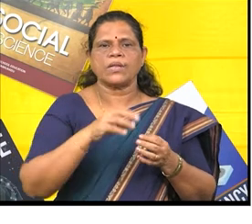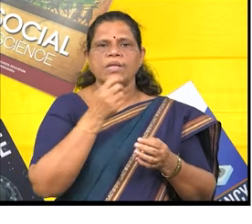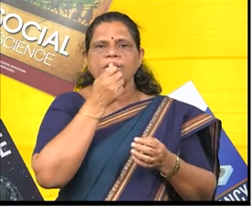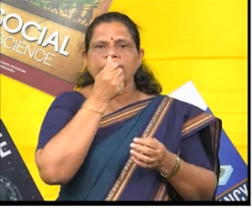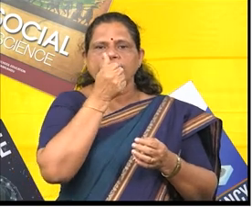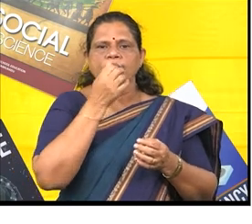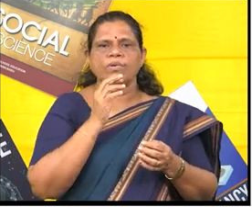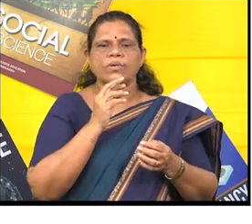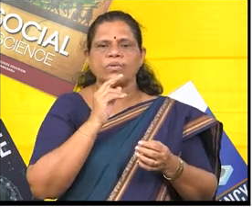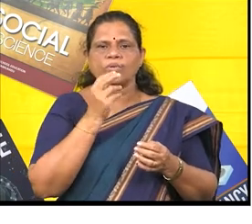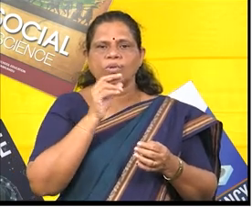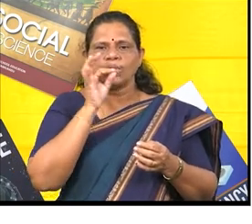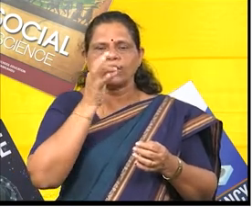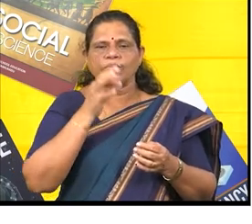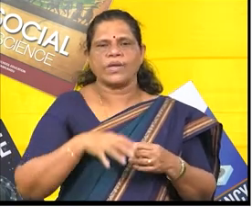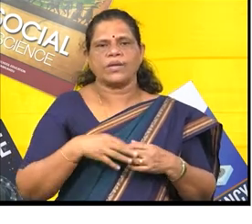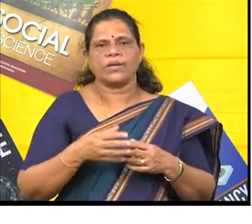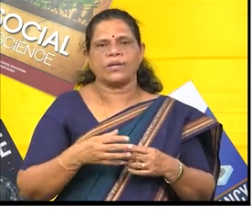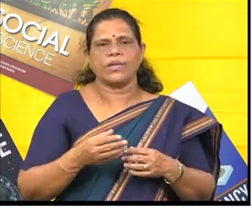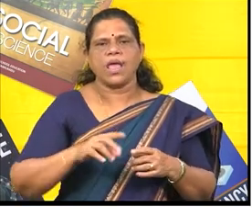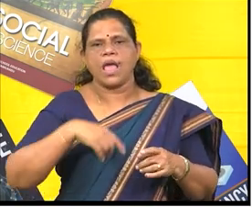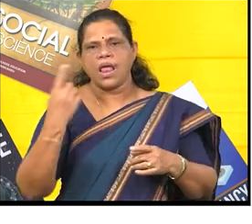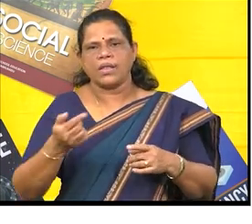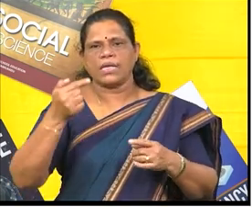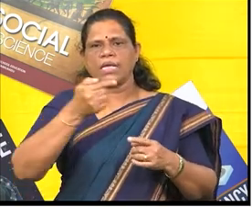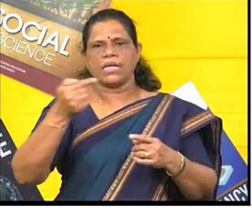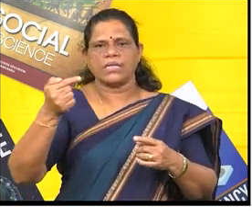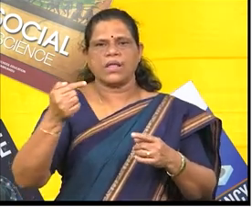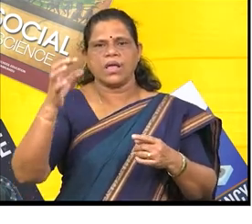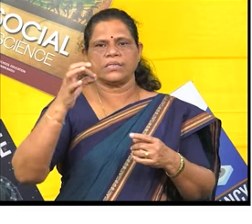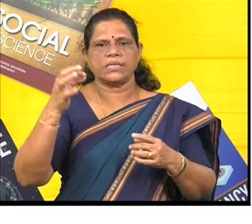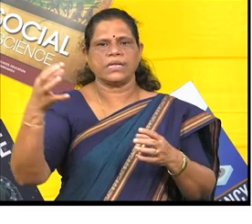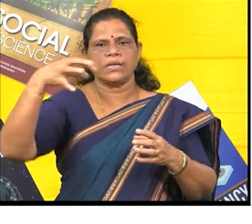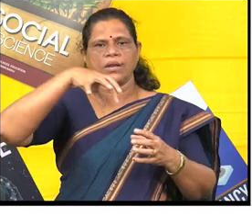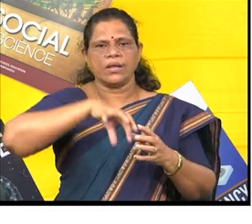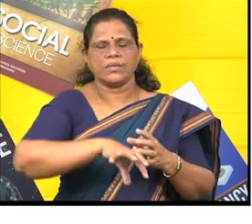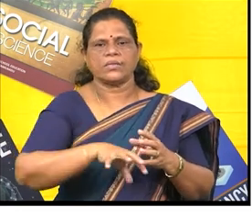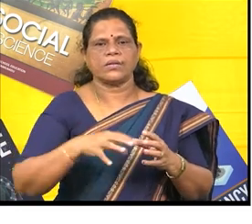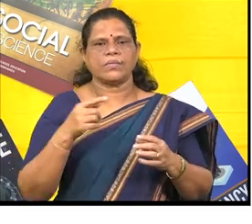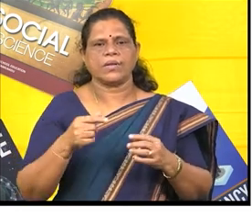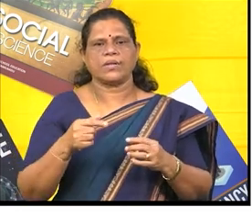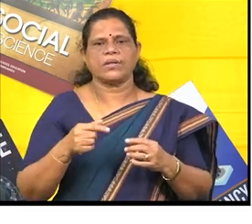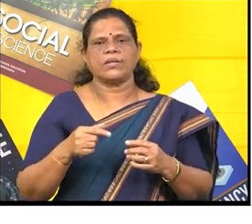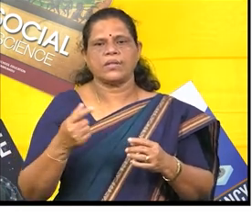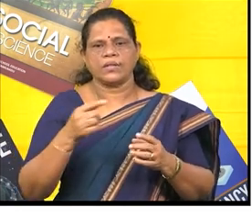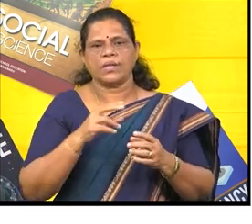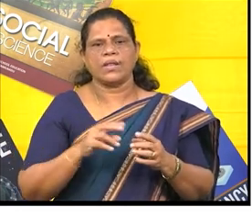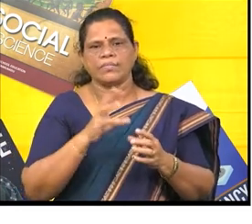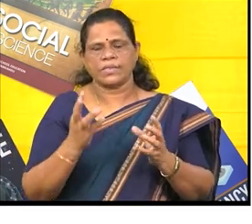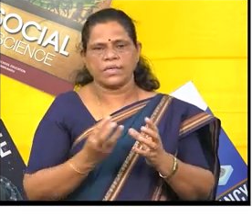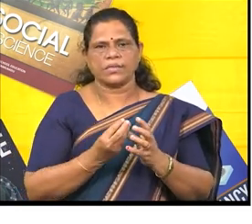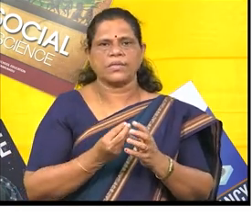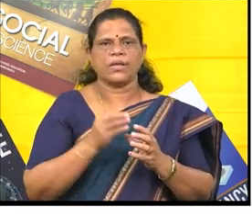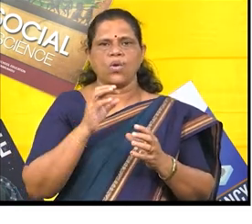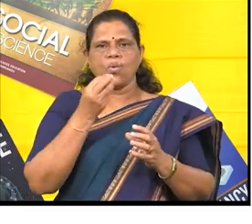சேர்ப்பதற்காகவோ, இனிப்பூட்டிகளாகவோ, சுவையூட்டிகளாகவோ, இதில் அல்லது எதிர் ஆக்சிஜனேட்டிகளாகவோ சேர்க்கக்கூடிய செயற்கை வேதிப்பொருட்களை தான் நம்ம உணவு